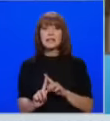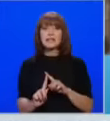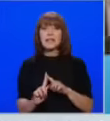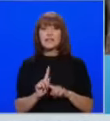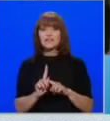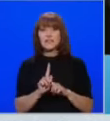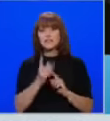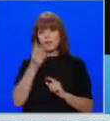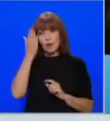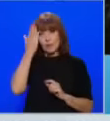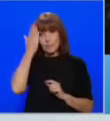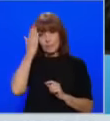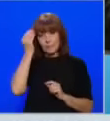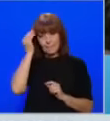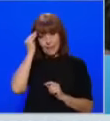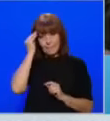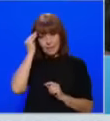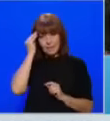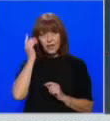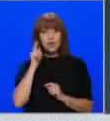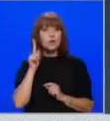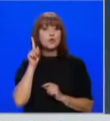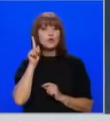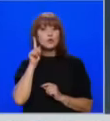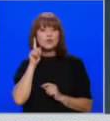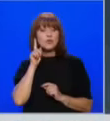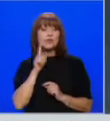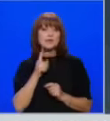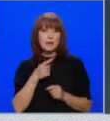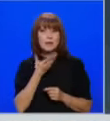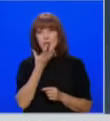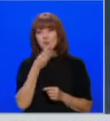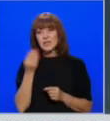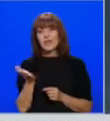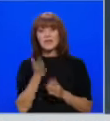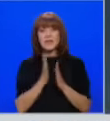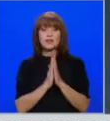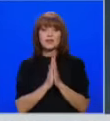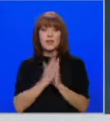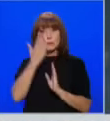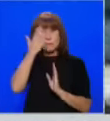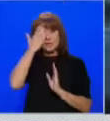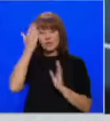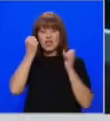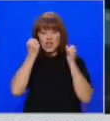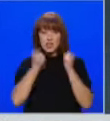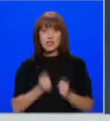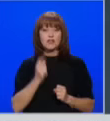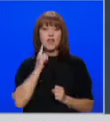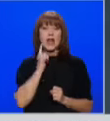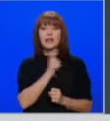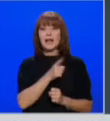негова памет. Чуха се добре познатите призиви за справедливост и по-тежки санкции